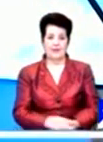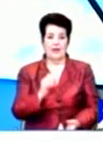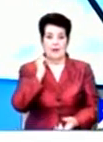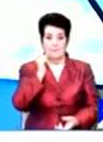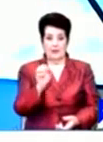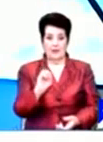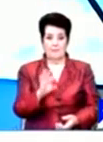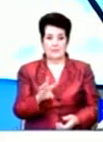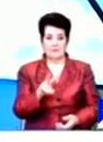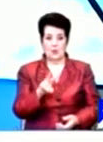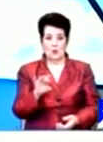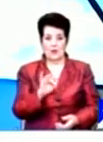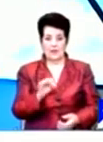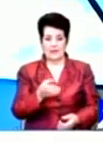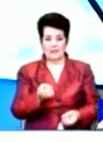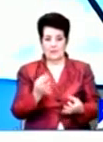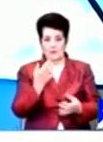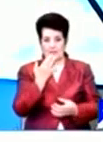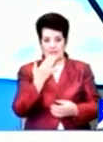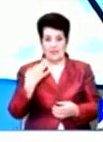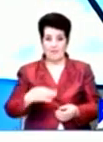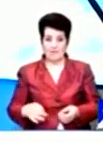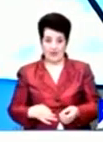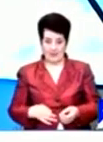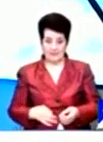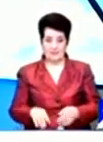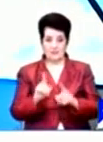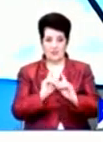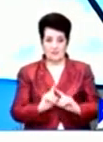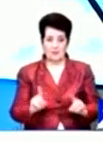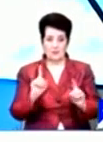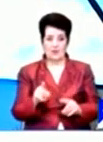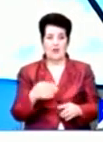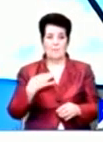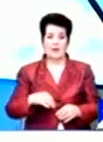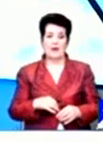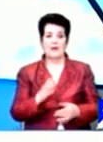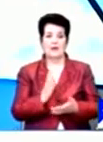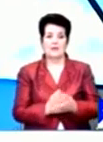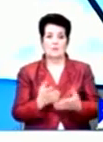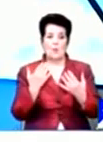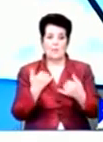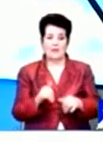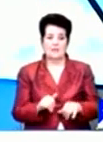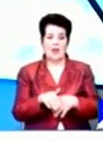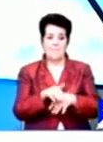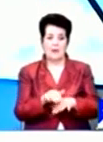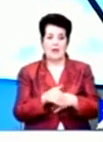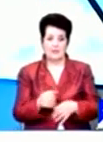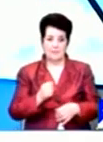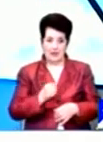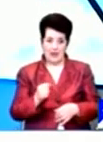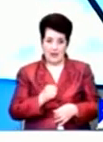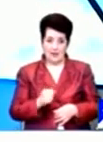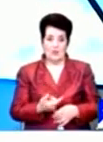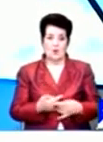Mâine, 14 iulie, este Ziua Națională a Franței și, ca de obicei, la Paris va avea loc o impresionantă paradă militară.